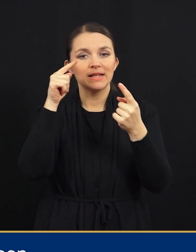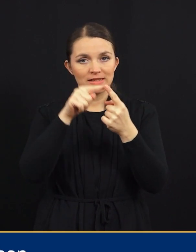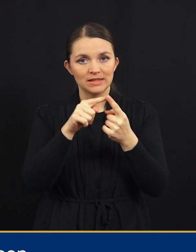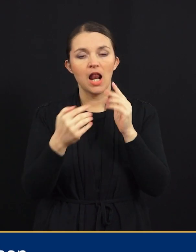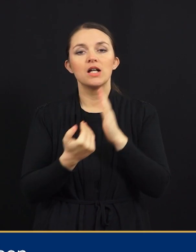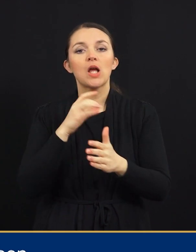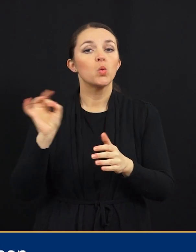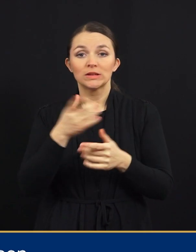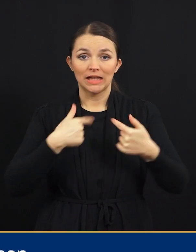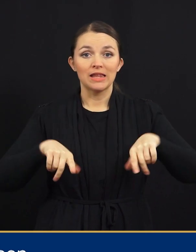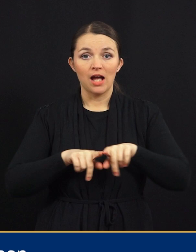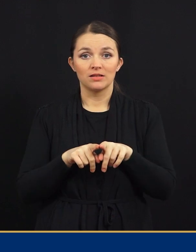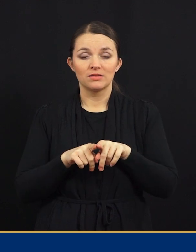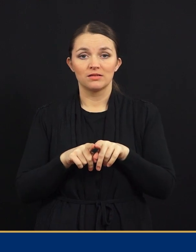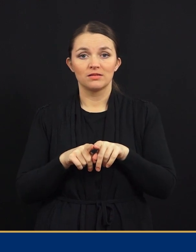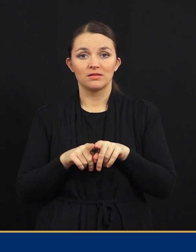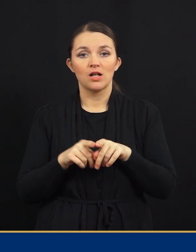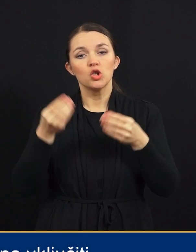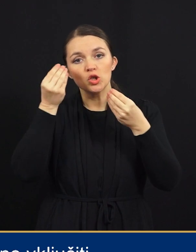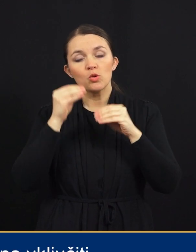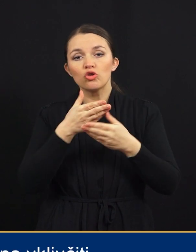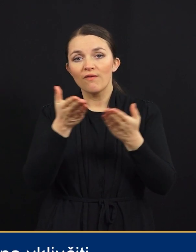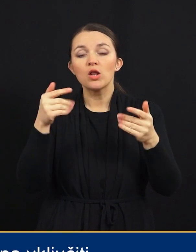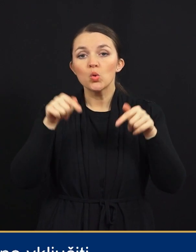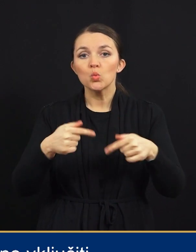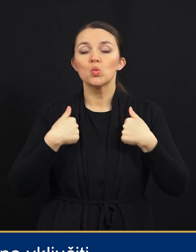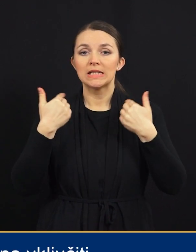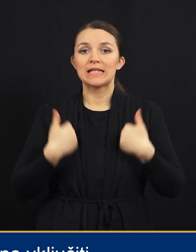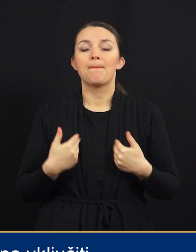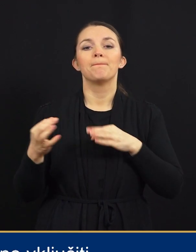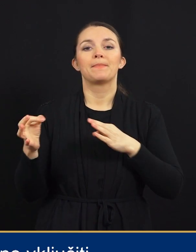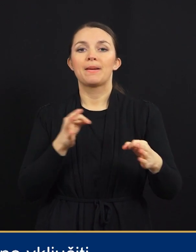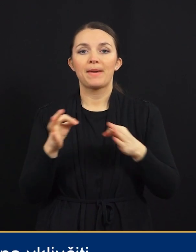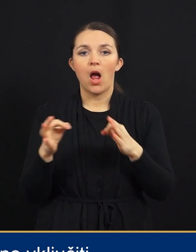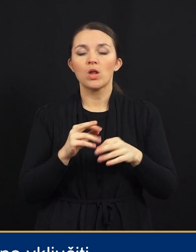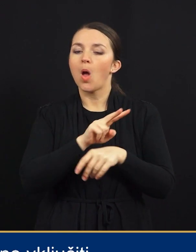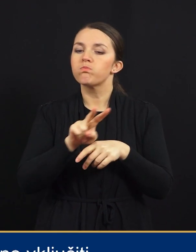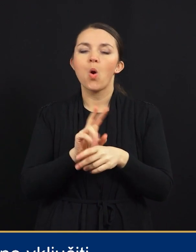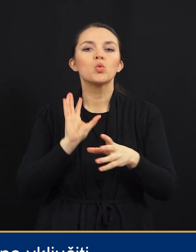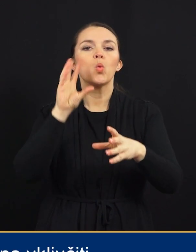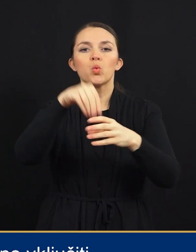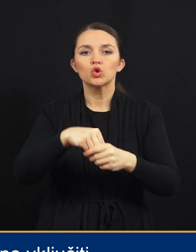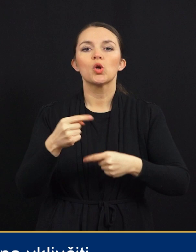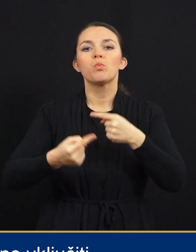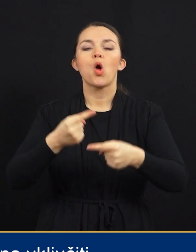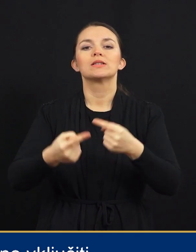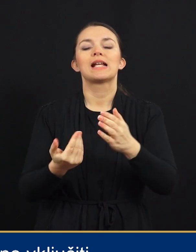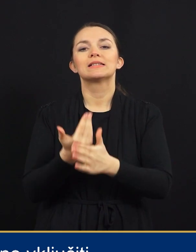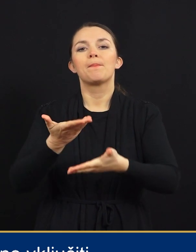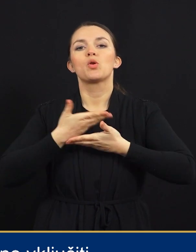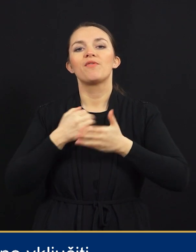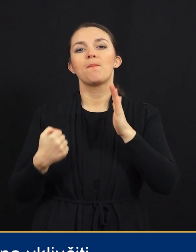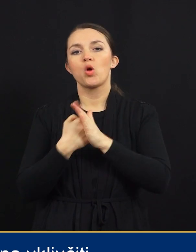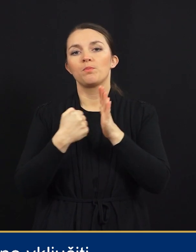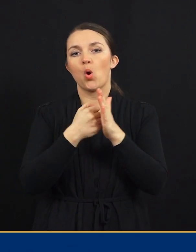cilj za vse nas. Spoštovani, tu sem pripravljena polno vključiti se v proces pridobivanja